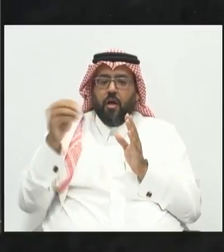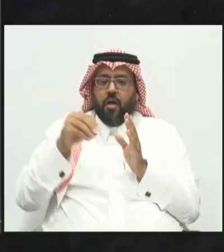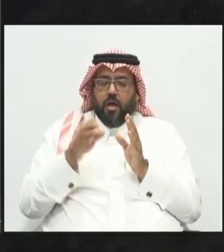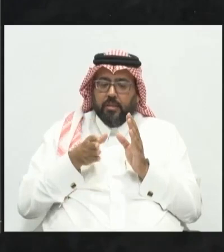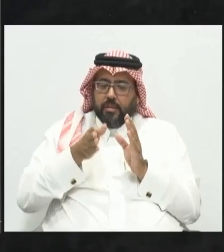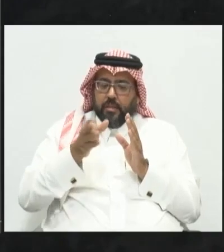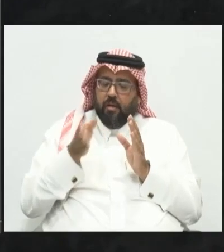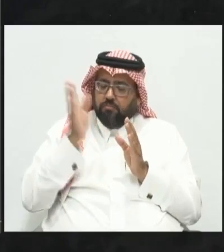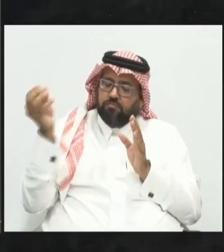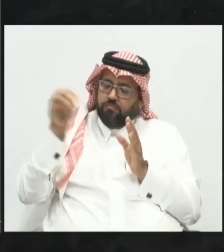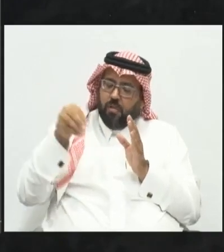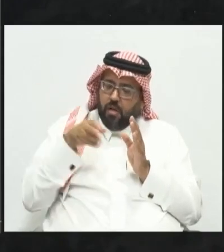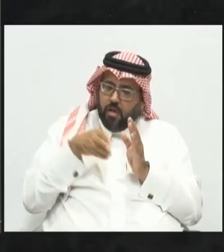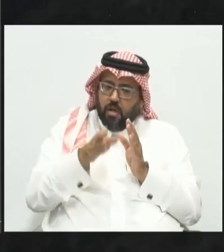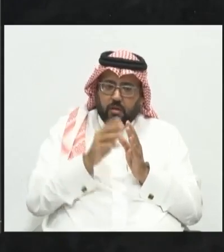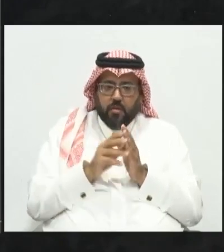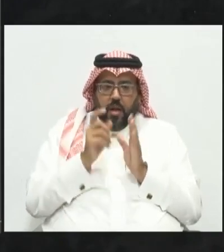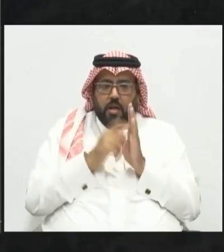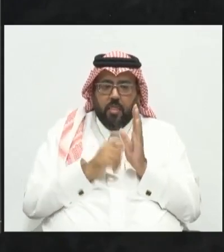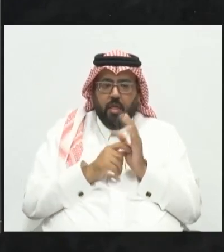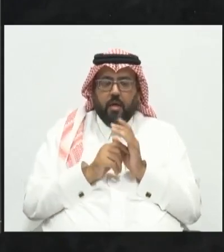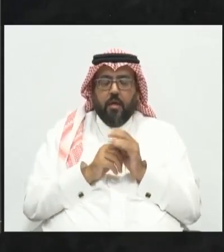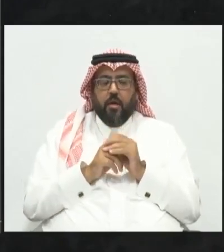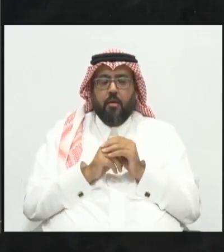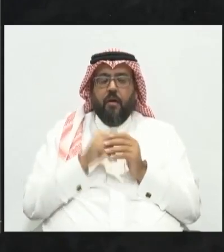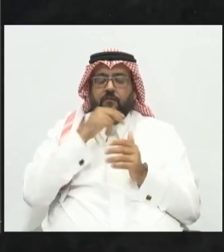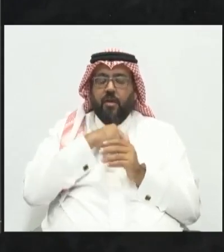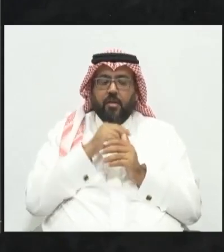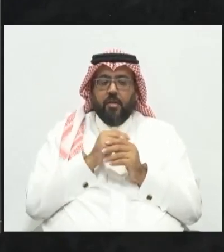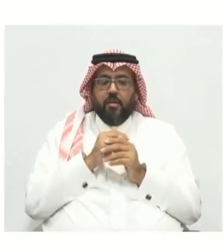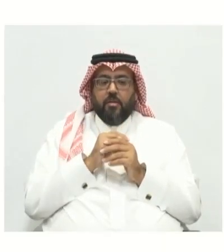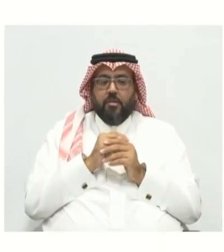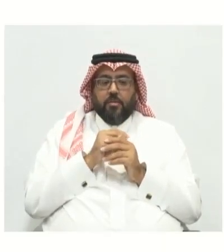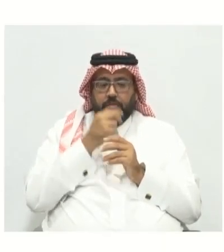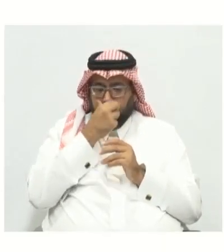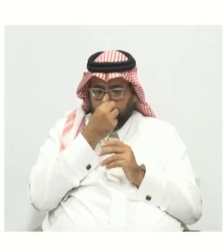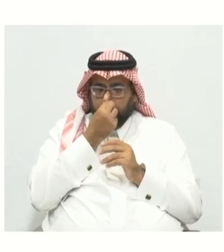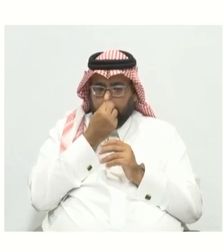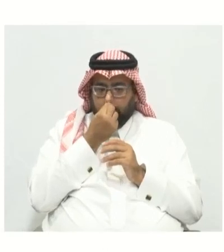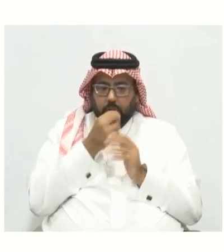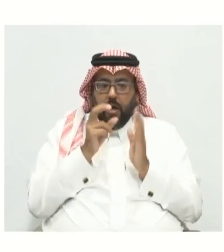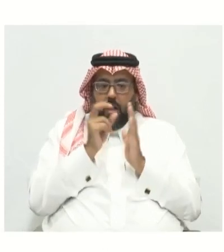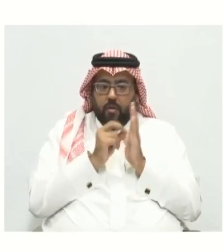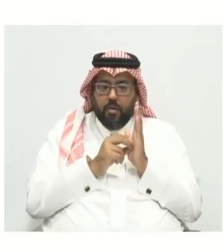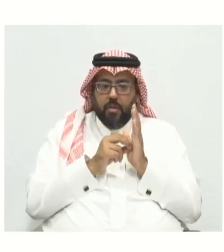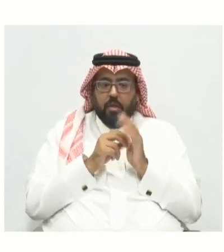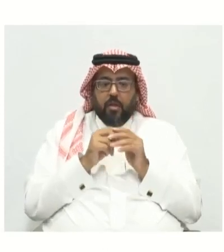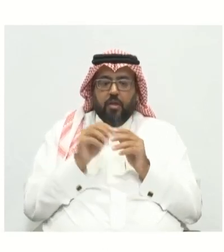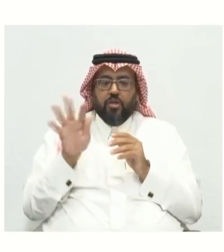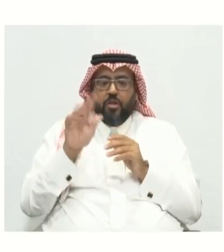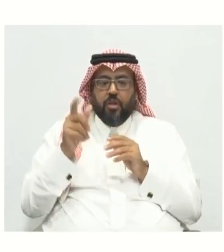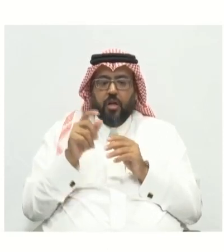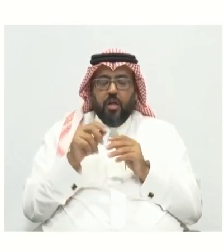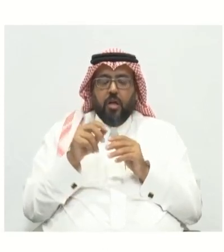هذه الانظمه التي تحقق المصلحه العامه وترفع المفسده في الدوله وفقا لقواعد الشريعه الاسلاميه